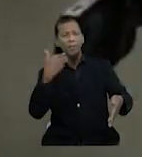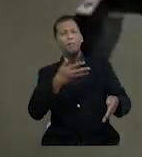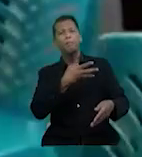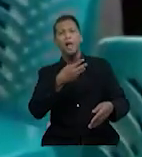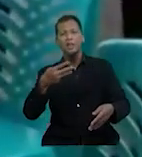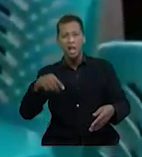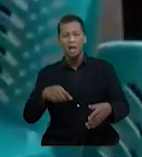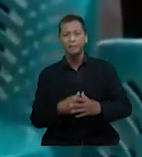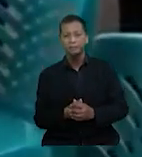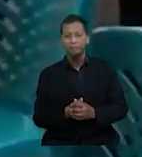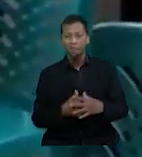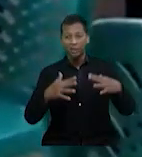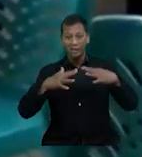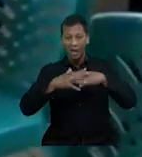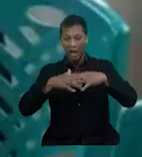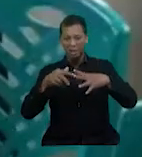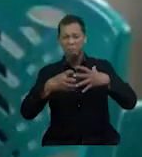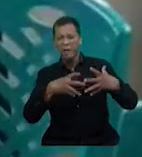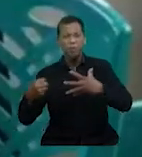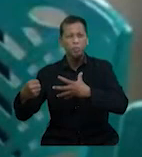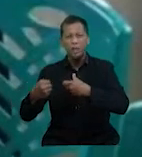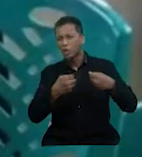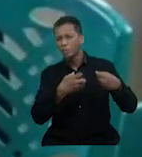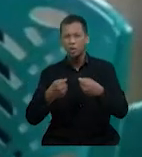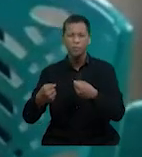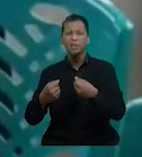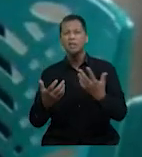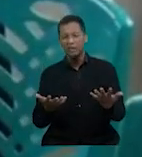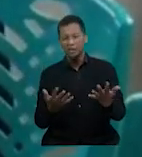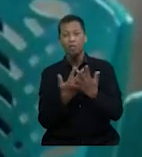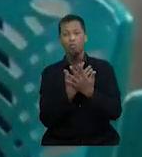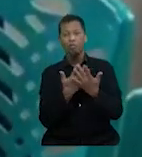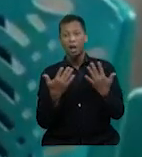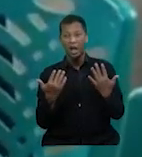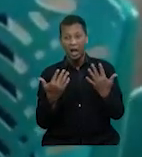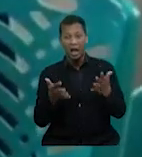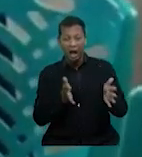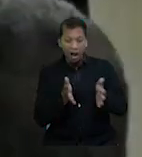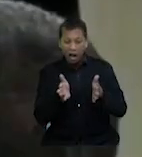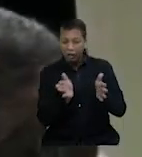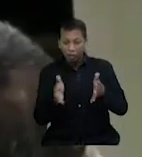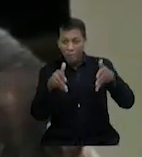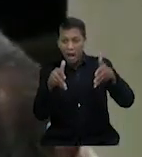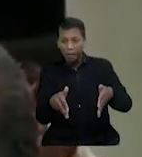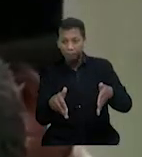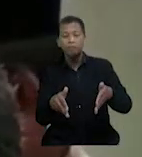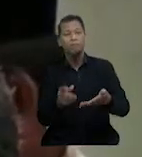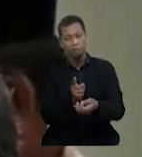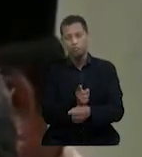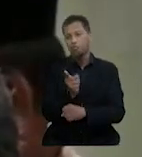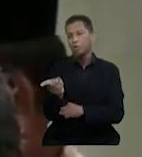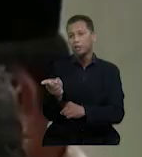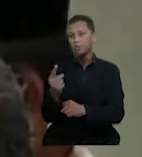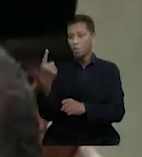Sengketa lahan pemakaman ini telah masuk ke meja hijau yang melibatkan warga sebagai pengelola makam menjadi penggugat, sementara pihak yang mengklaim ahli waris